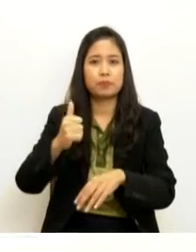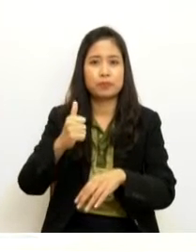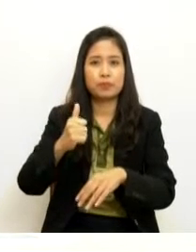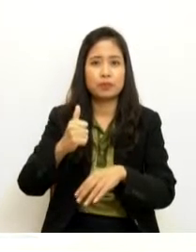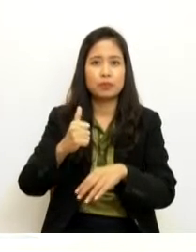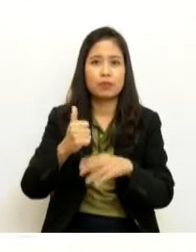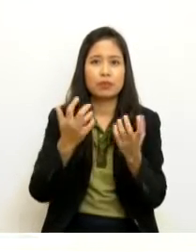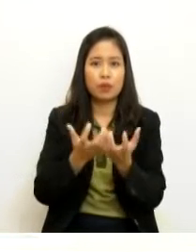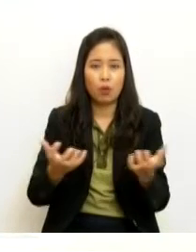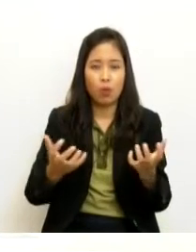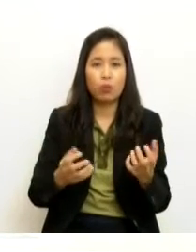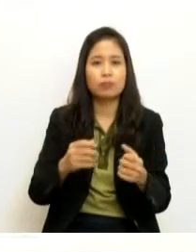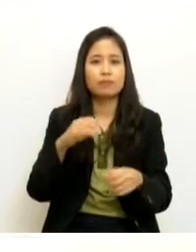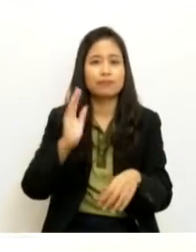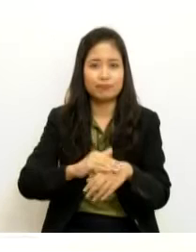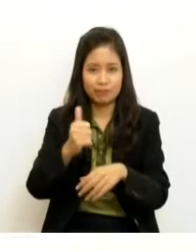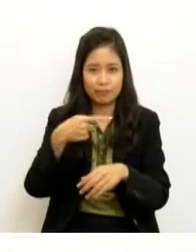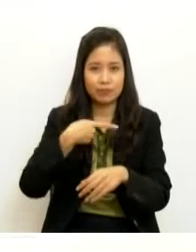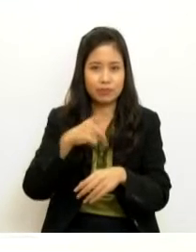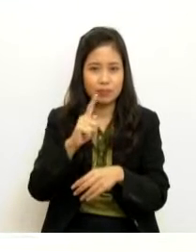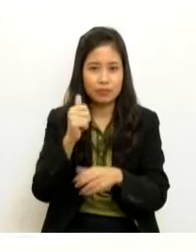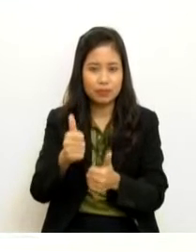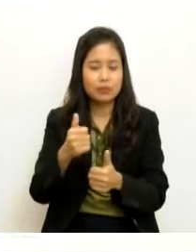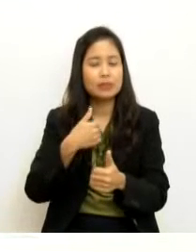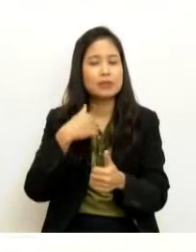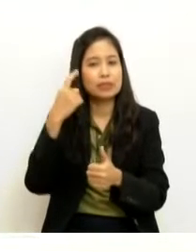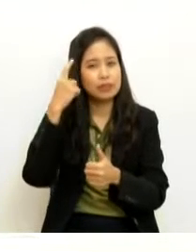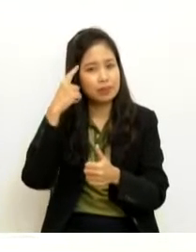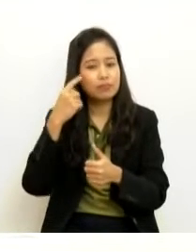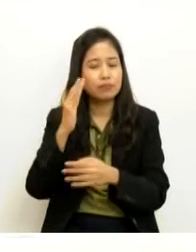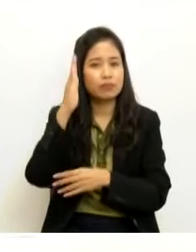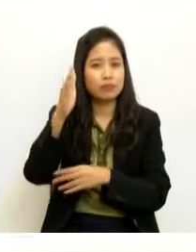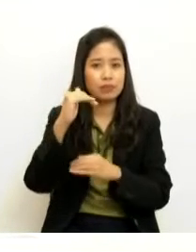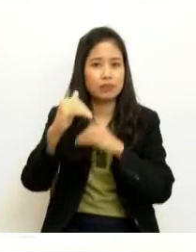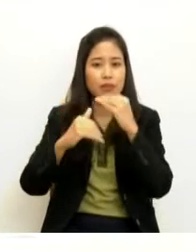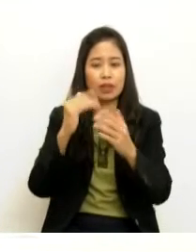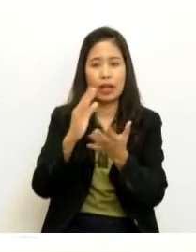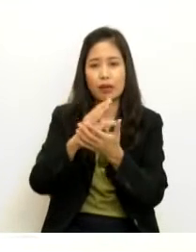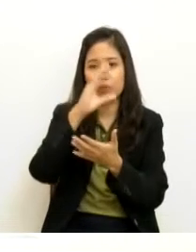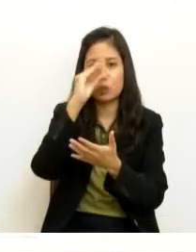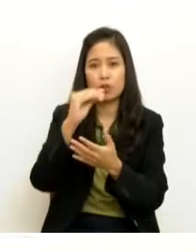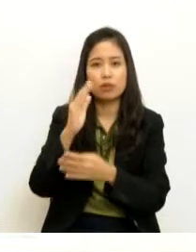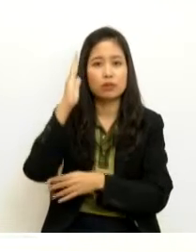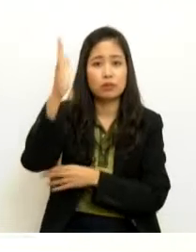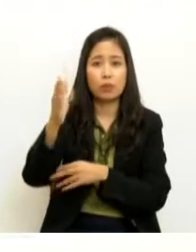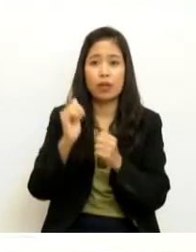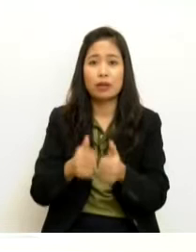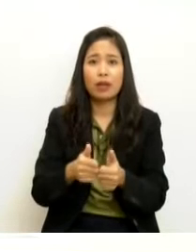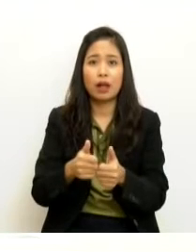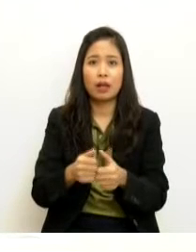ากรอย่างคุ้มค่าและก็ตอบโจทย์มิติคุณภาพของผู้เรียนได้ในอนาคตใน3เรื่อง